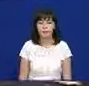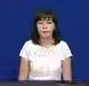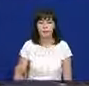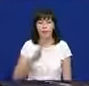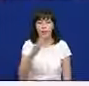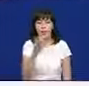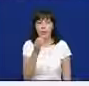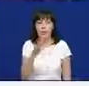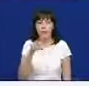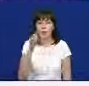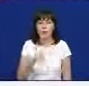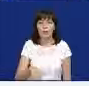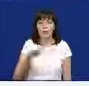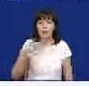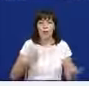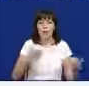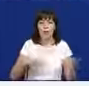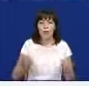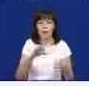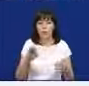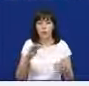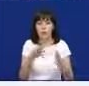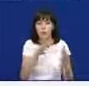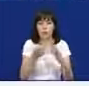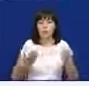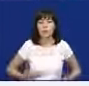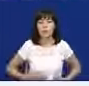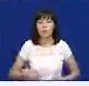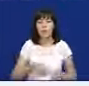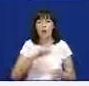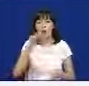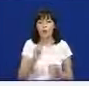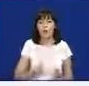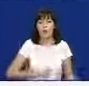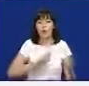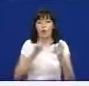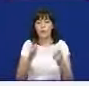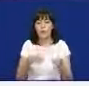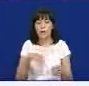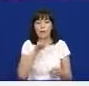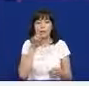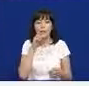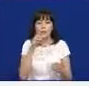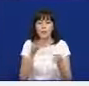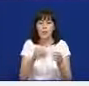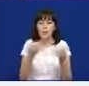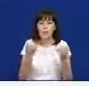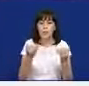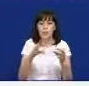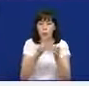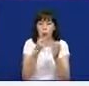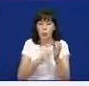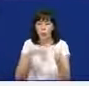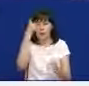Әбілхай Жандарбекұлы Жамбыл облысы Жуалы ауданының тумасы. Соғыс қаттанарда оң-солын танып үлгермеген бозбала небәрі